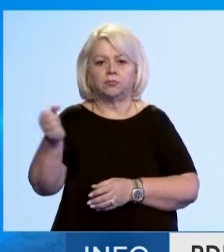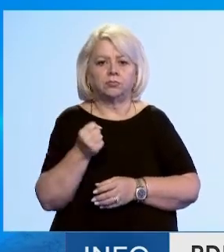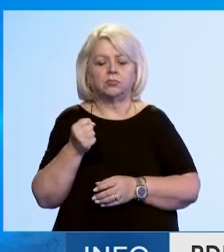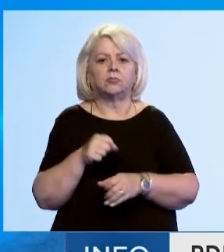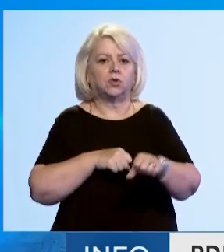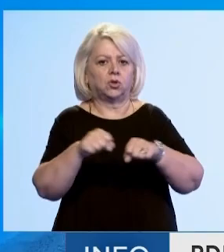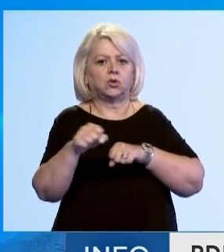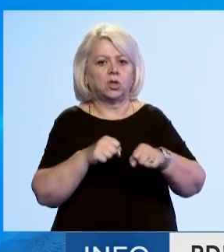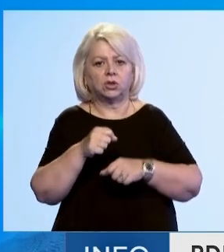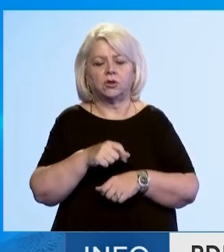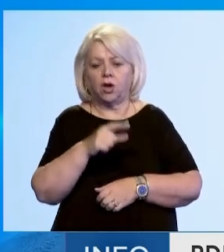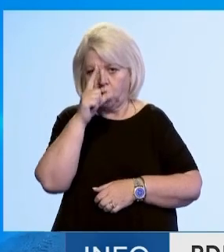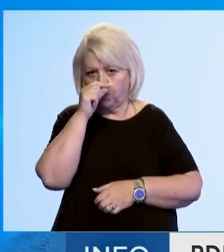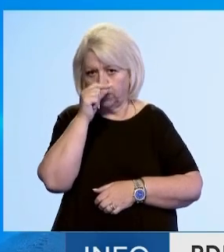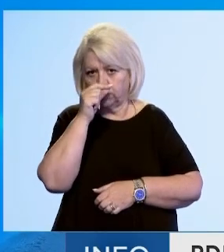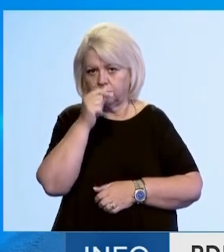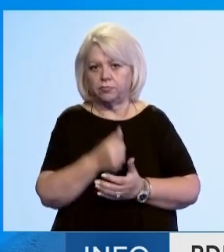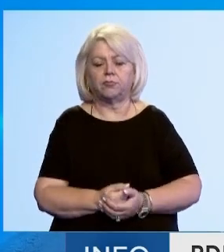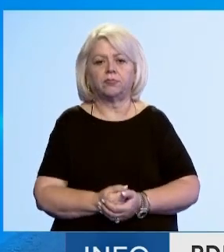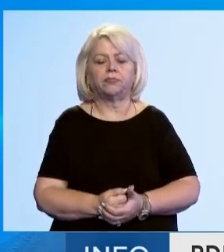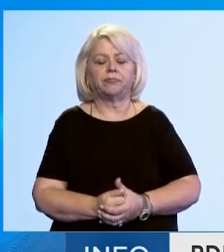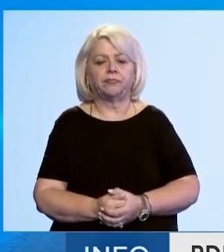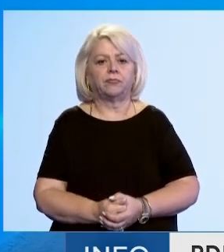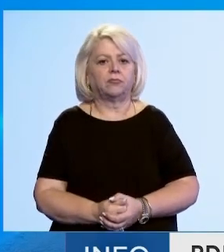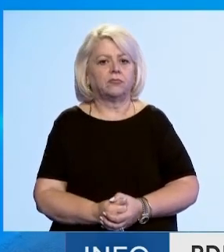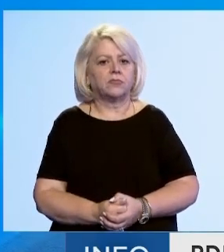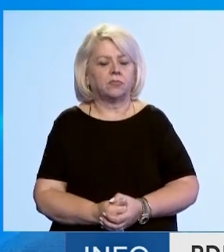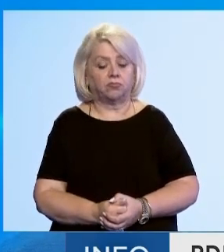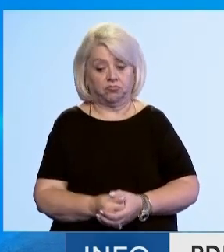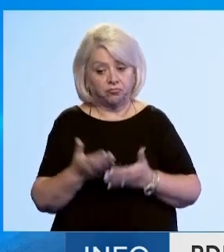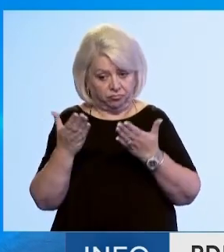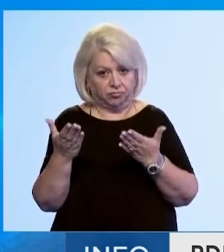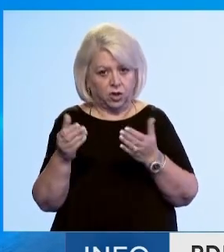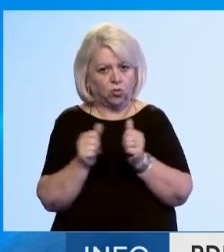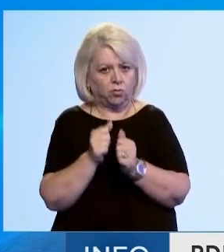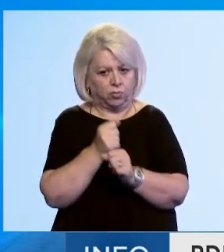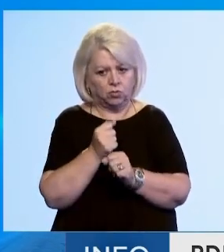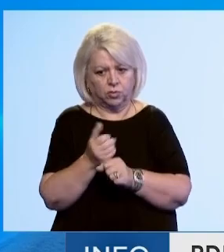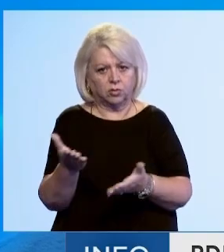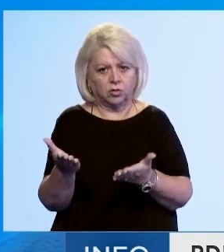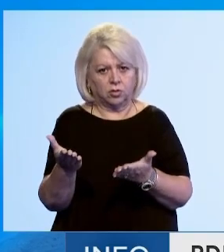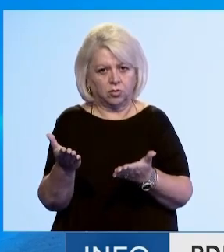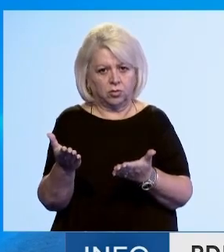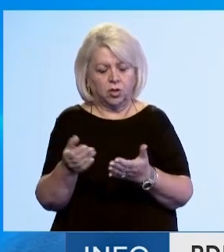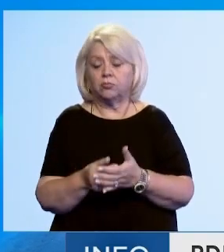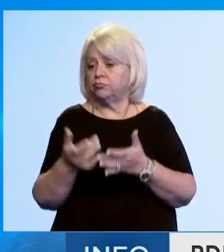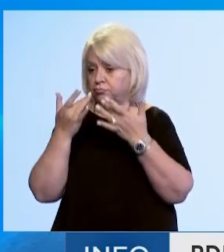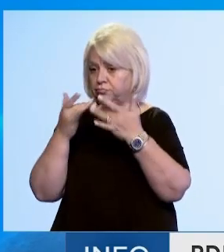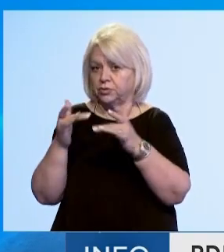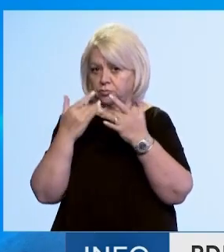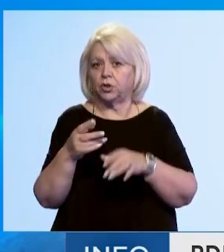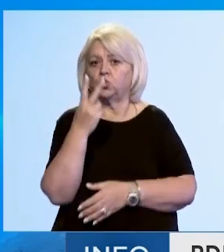pjesë të qeverisjes komunale në ekzekutivin komunal. Po mirë, ky bashkëpunim tash pas dorëheqjes së